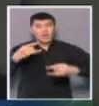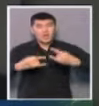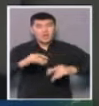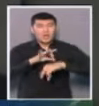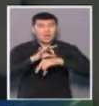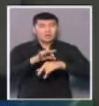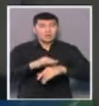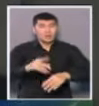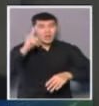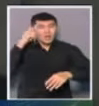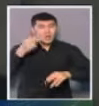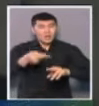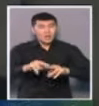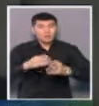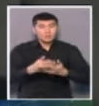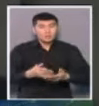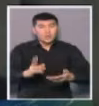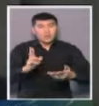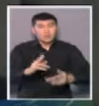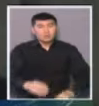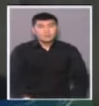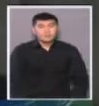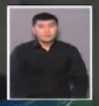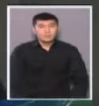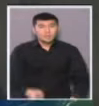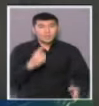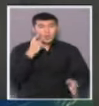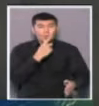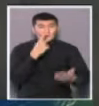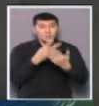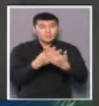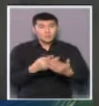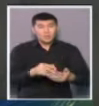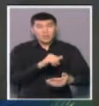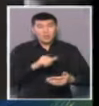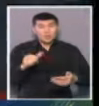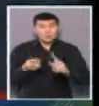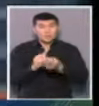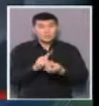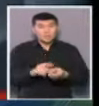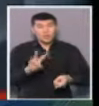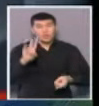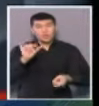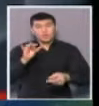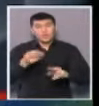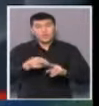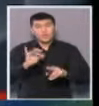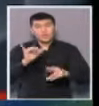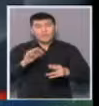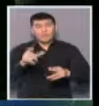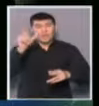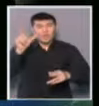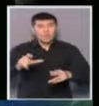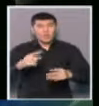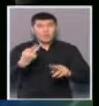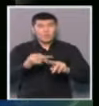Әлде танымайтын кейбір әрекетімізге танитындар ма? Көз көргендер ме? Өзгергендер ме? Нұртілеу Иманғалиұлы.